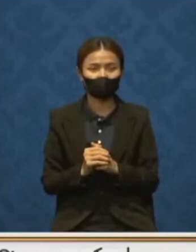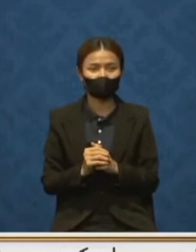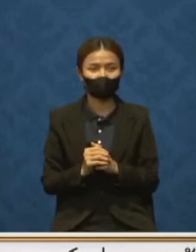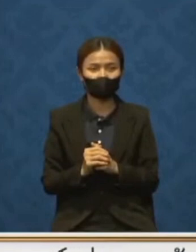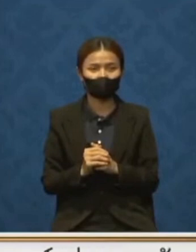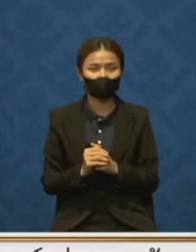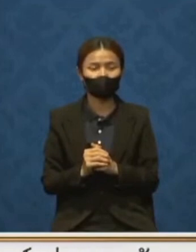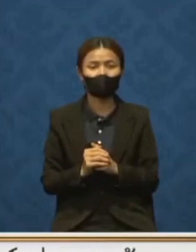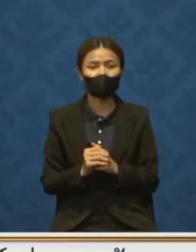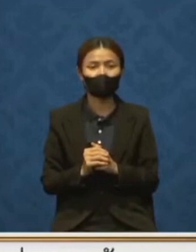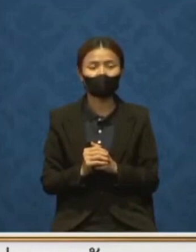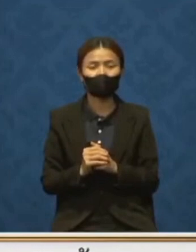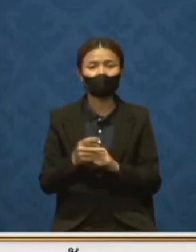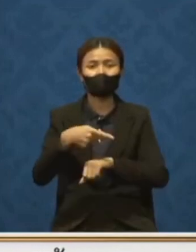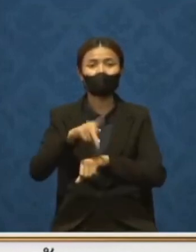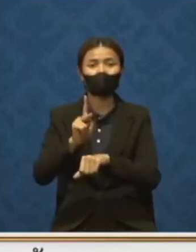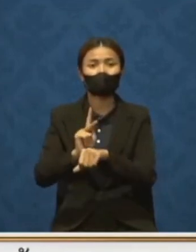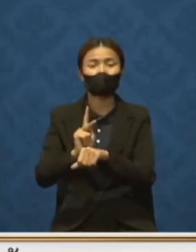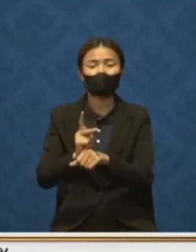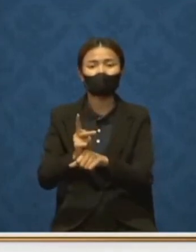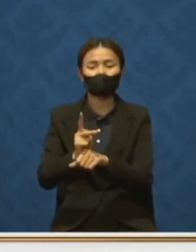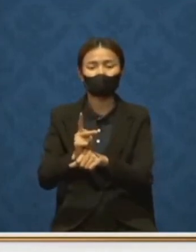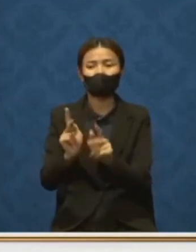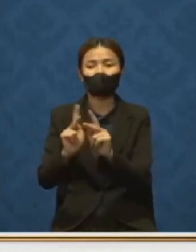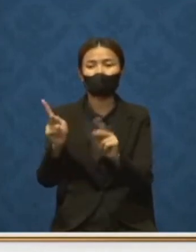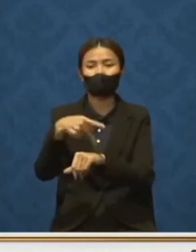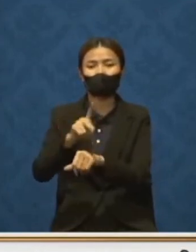ขอเชิญท่านประธานกรรมธิการแถลงครับ